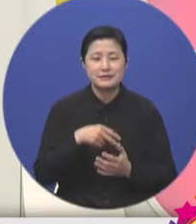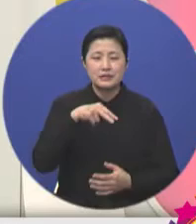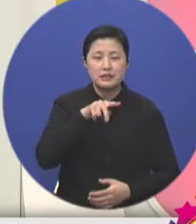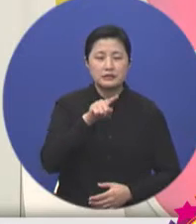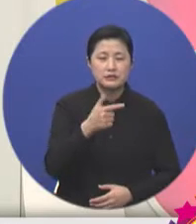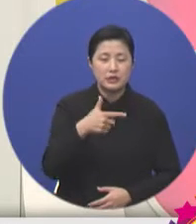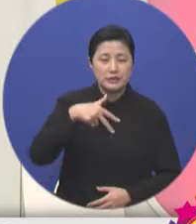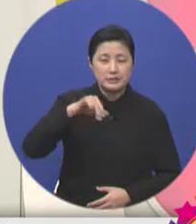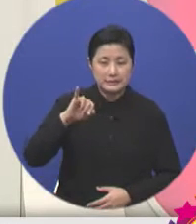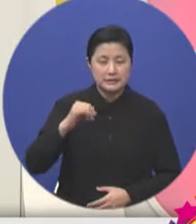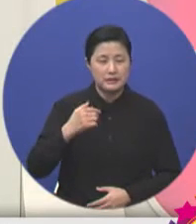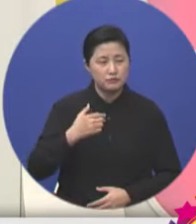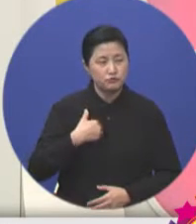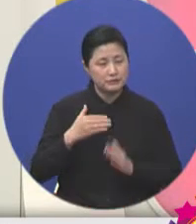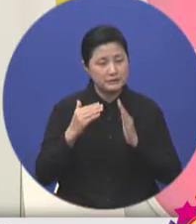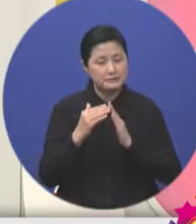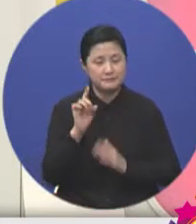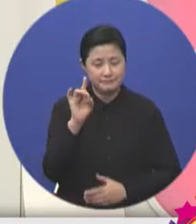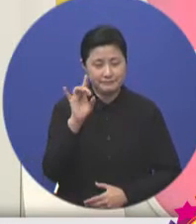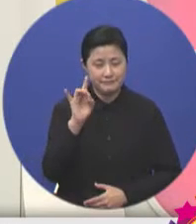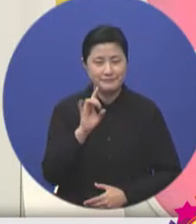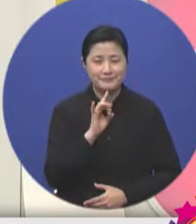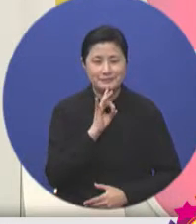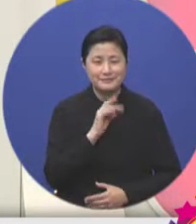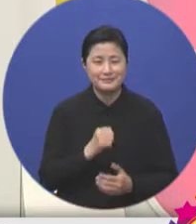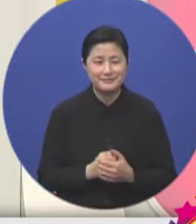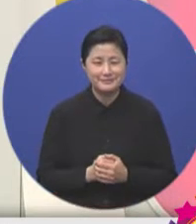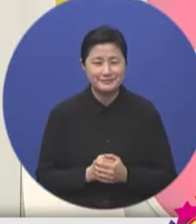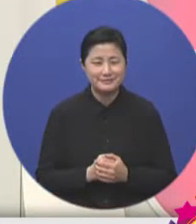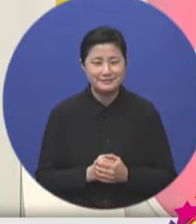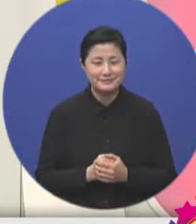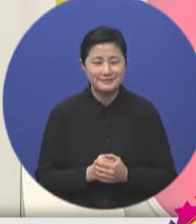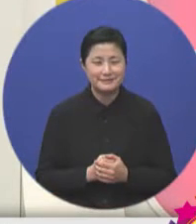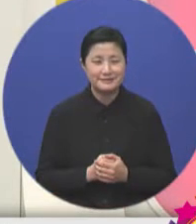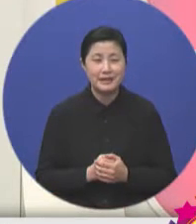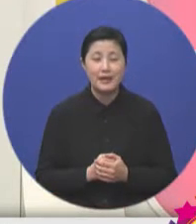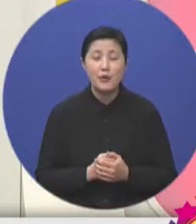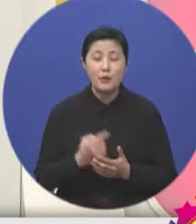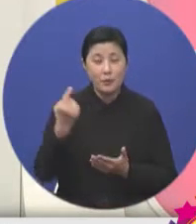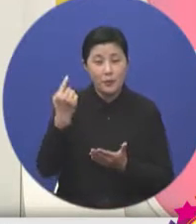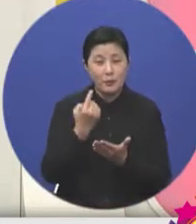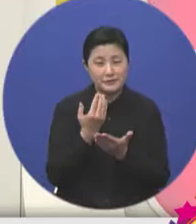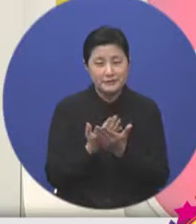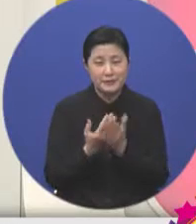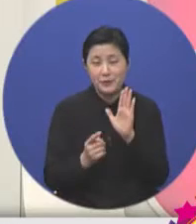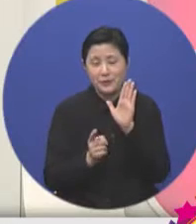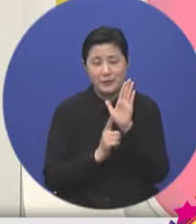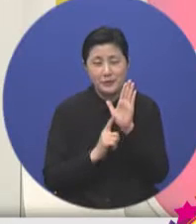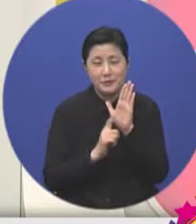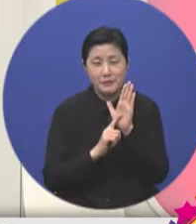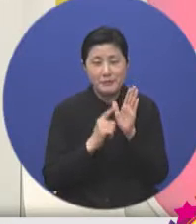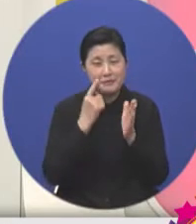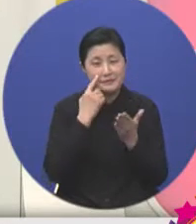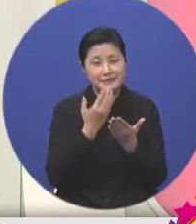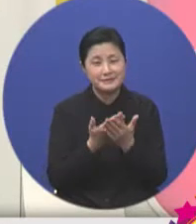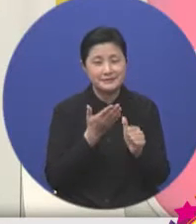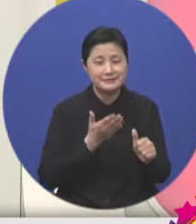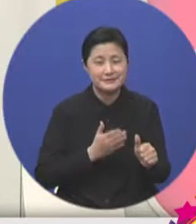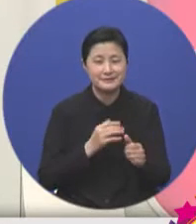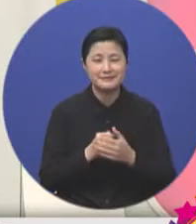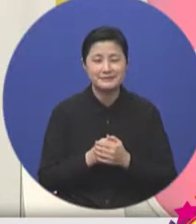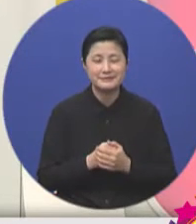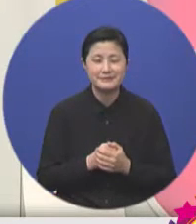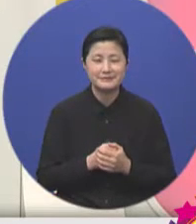해장국은 우리 집뿐이 없어요. 네. 그러면요, 우리 네. 선지 해장국 해장국집으로 오세요라고 한번 홍보 한번 하세요. 어. 방송을